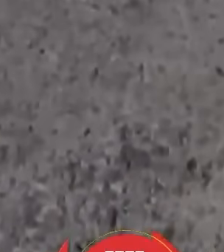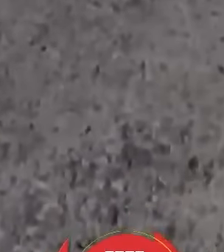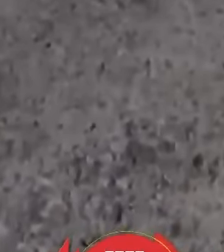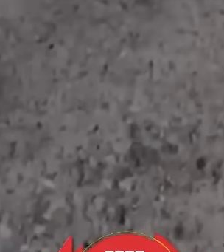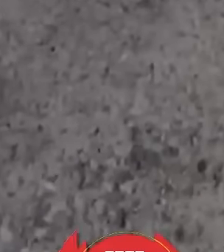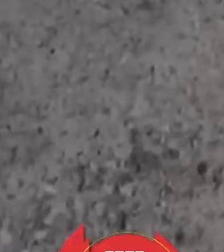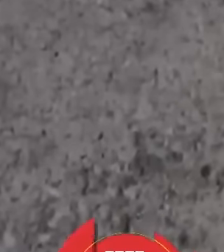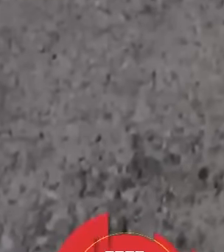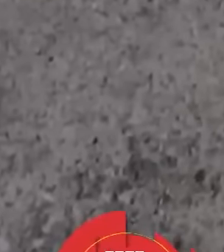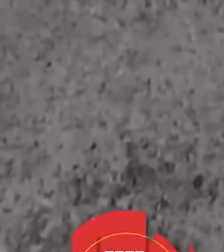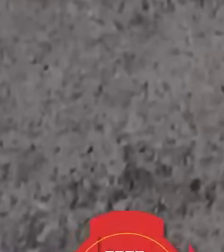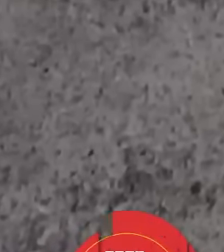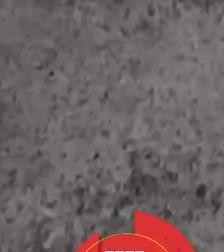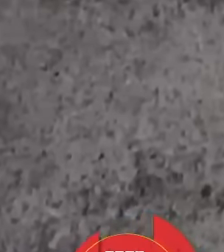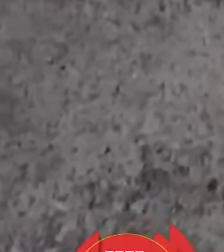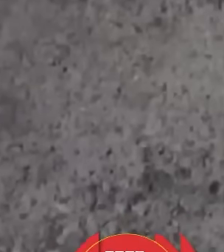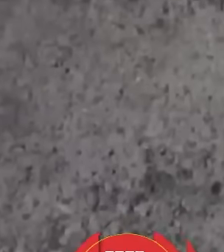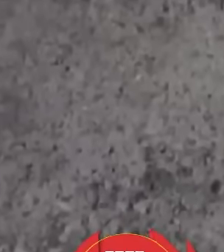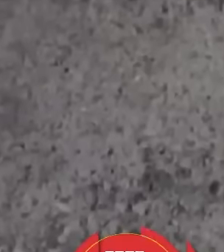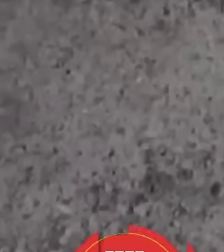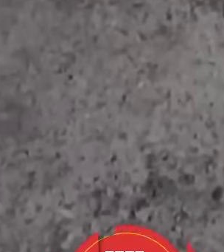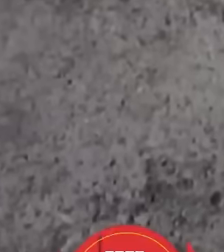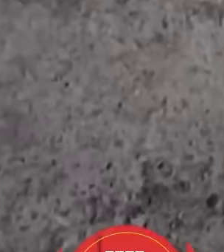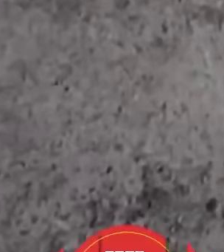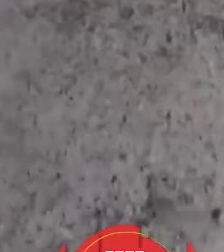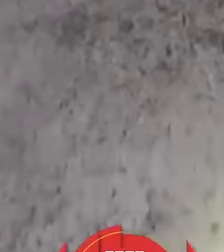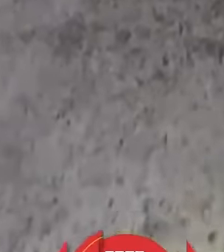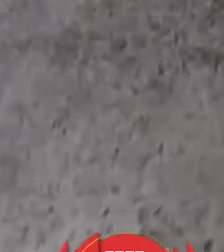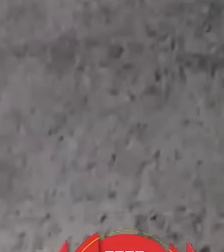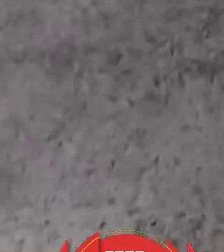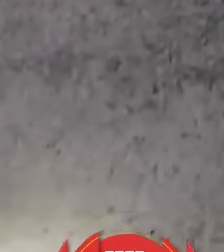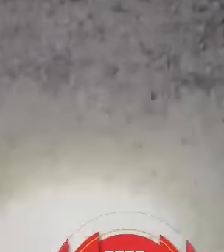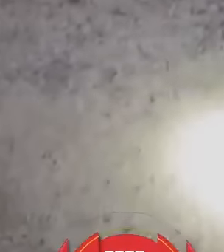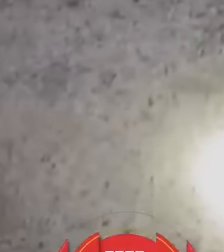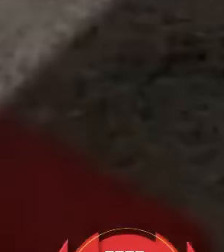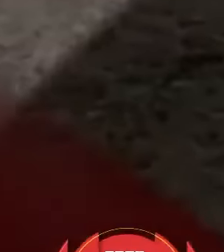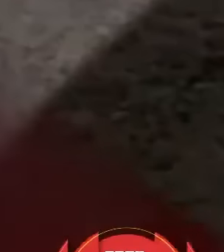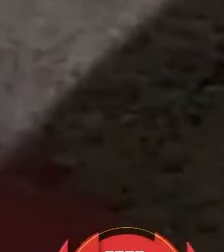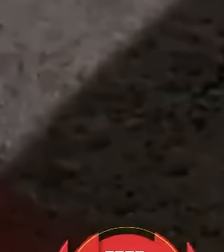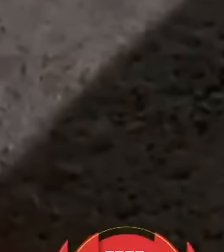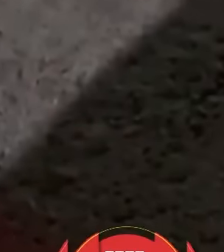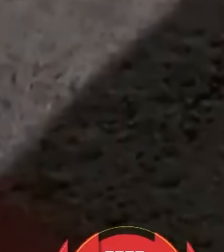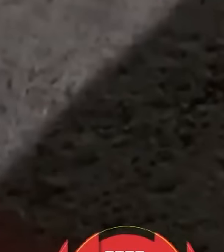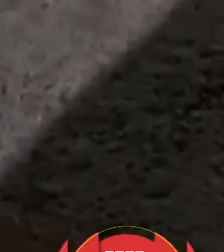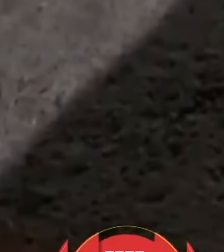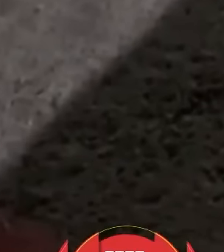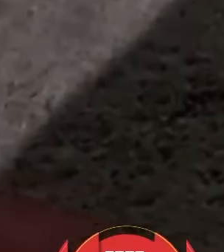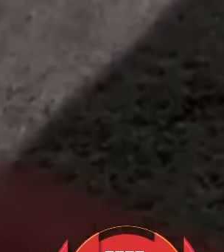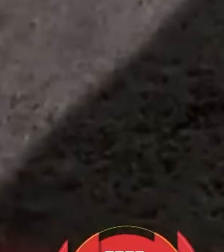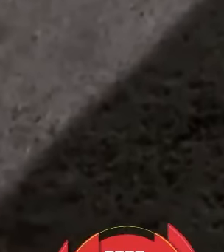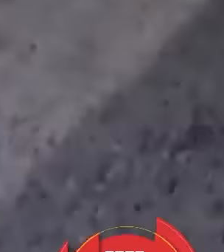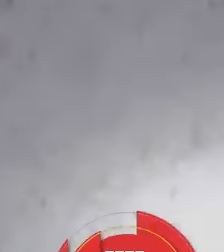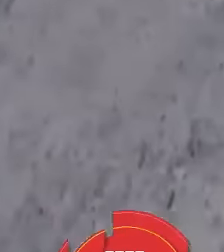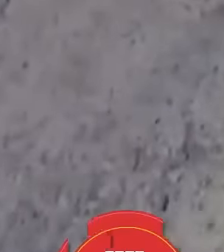ภายในซอยบางบัวบางจากนะคะก็อยู่ในพื้นที่ที่อำเภอบางปะกงฉะเชิงเทราก็ไปบ้านของคุณธนพลรุ่